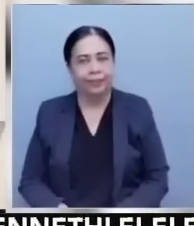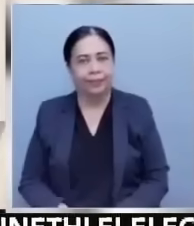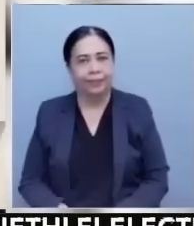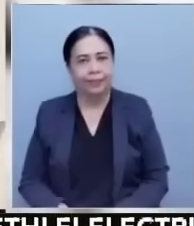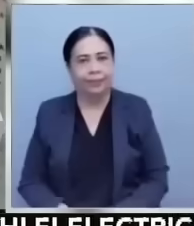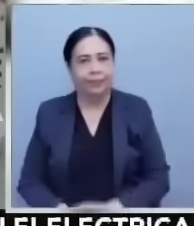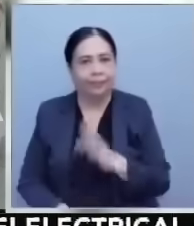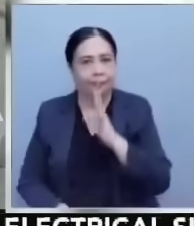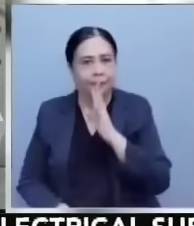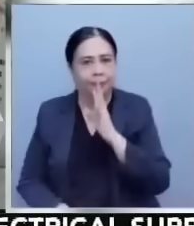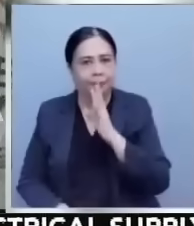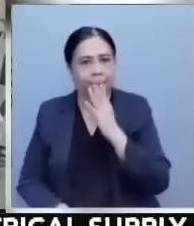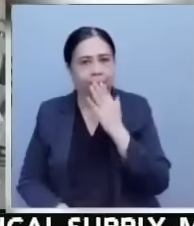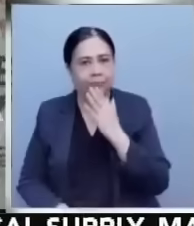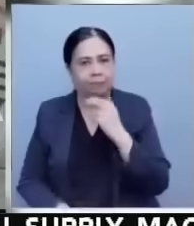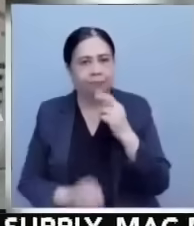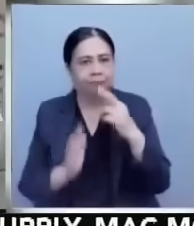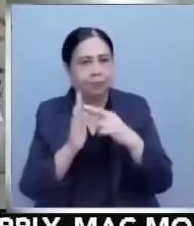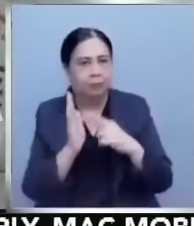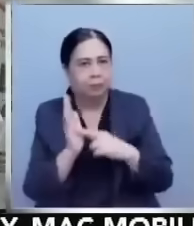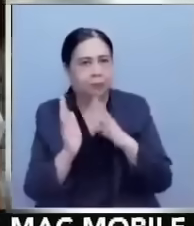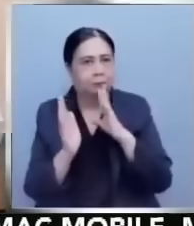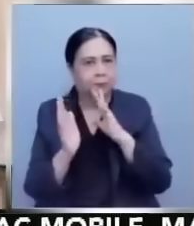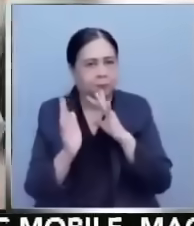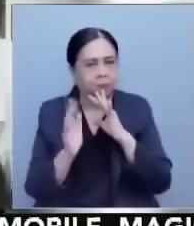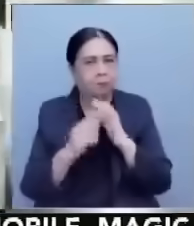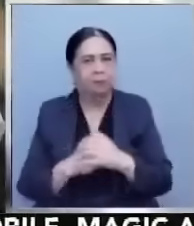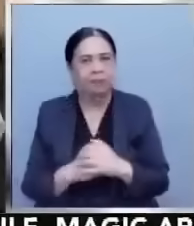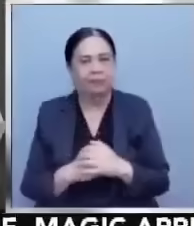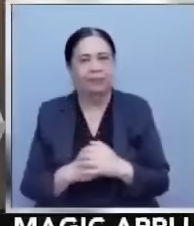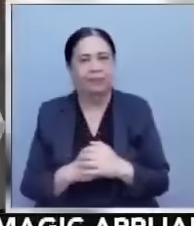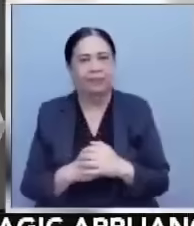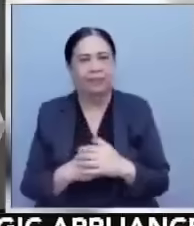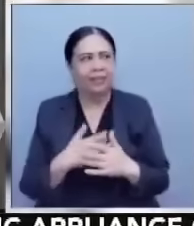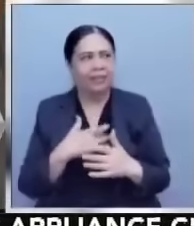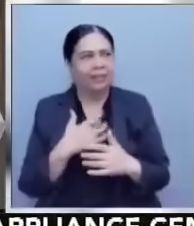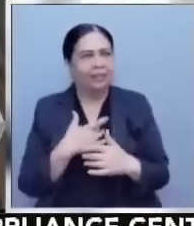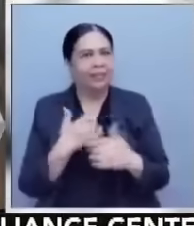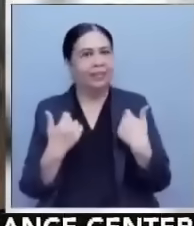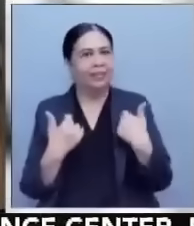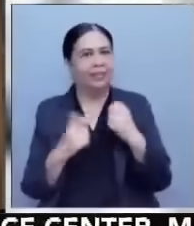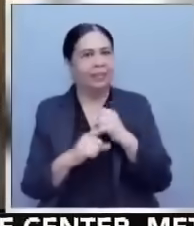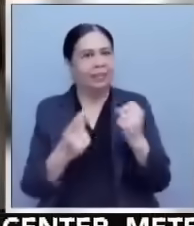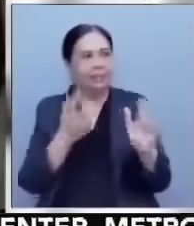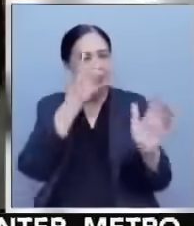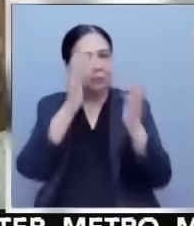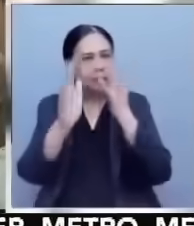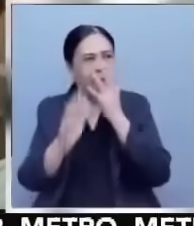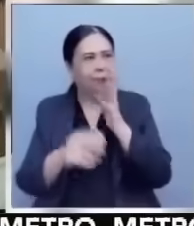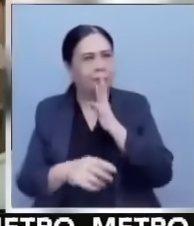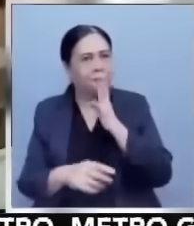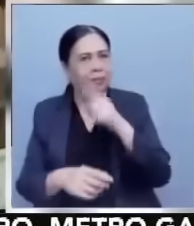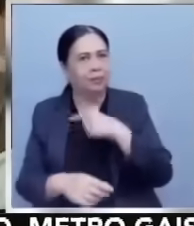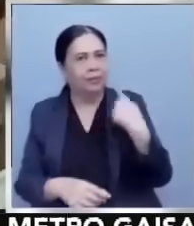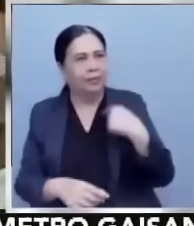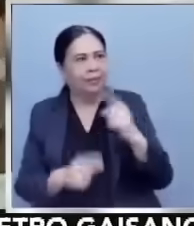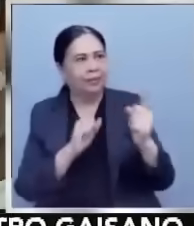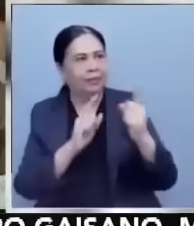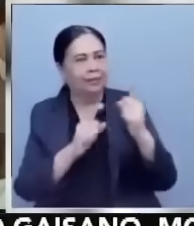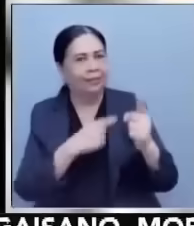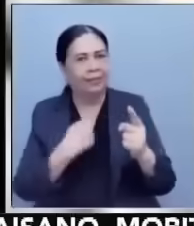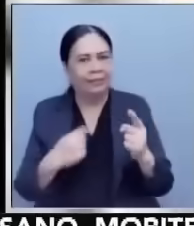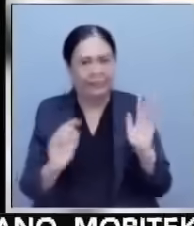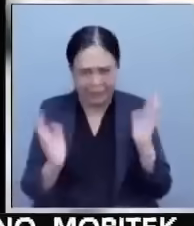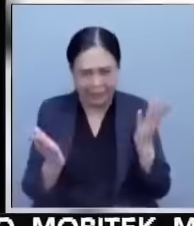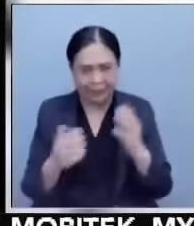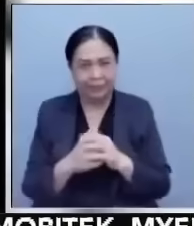accordance with the collision regulations over. Yay! Feeling ko po nandun po ako sa situation na kausap ko po yung China. Sa pamamagitan ng demo at